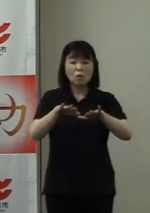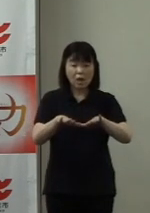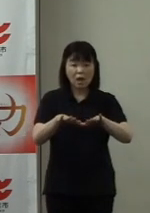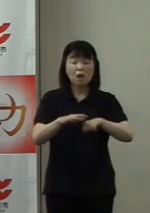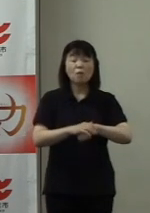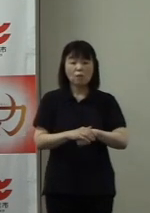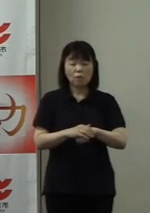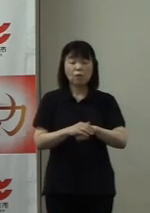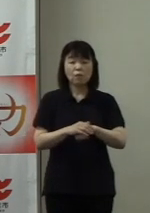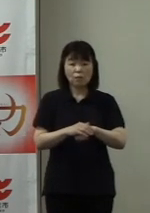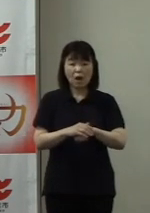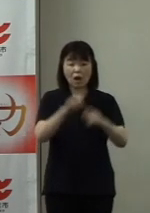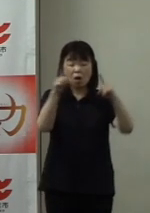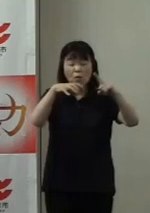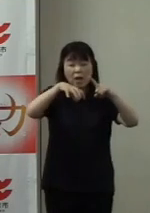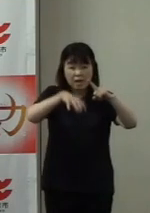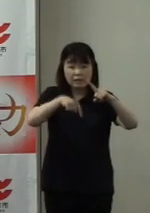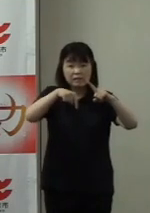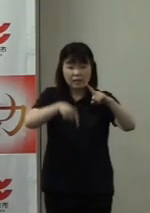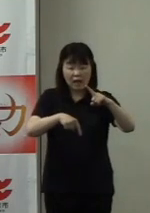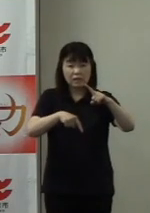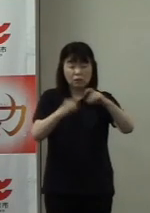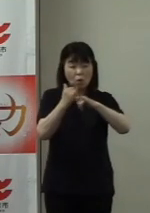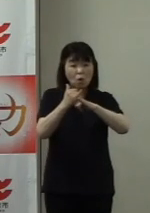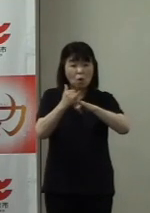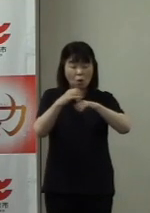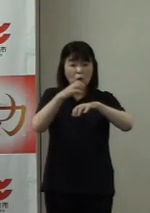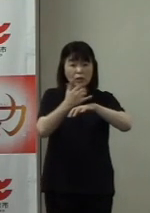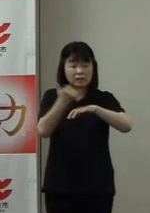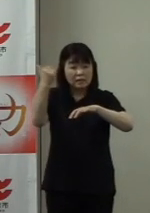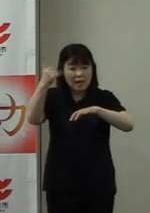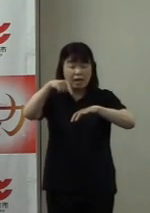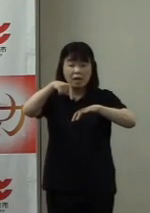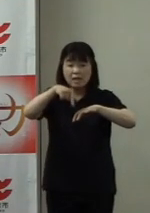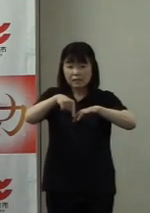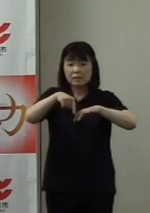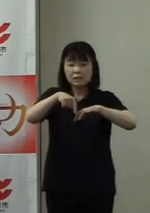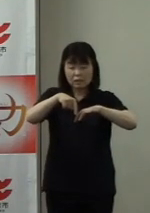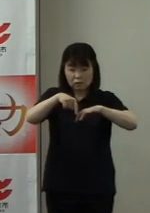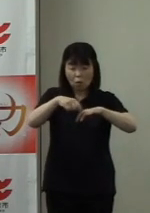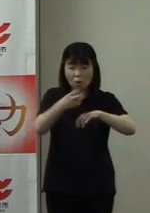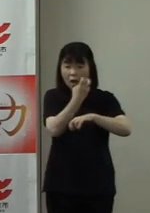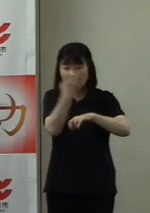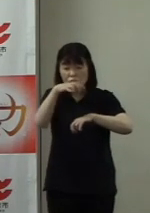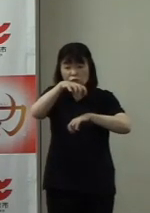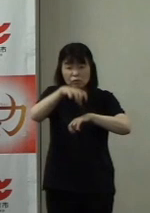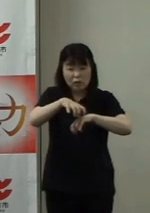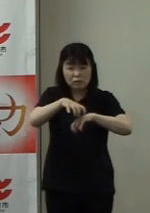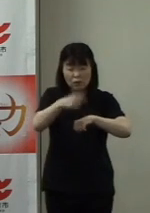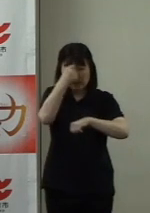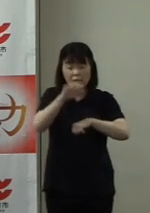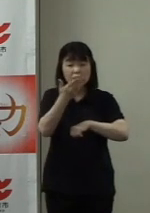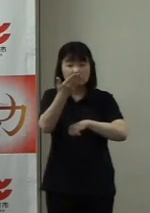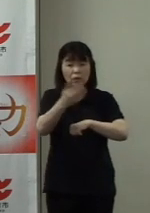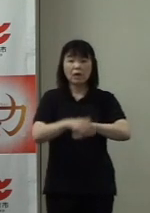掘場所であったりとか、そういう、場所への被害というのは確認されているんでしょうか。 いや、それ